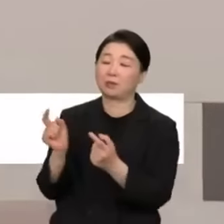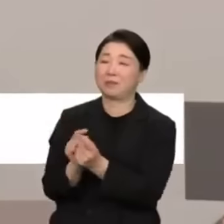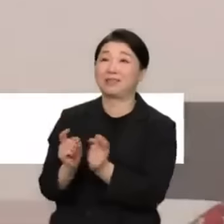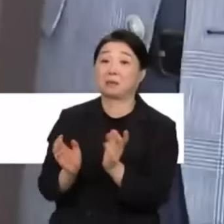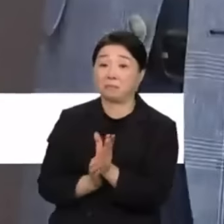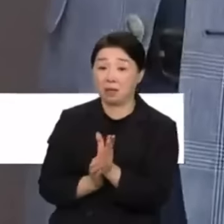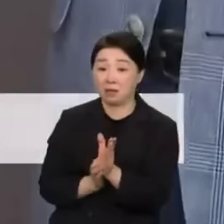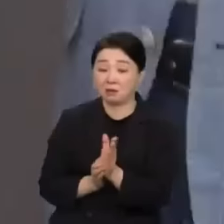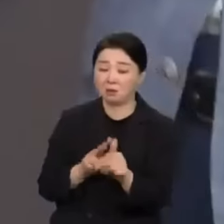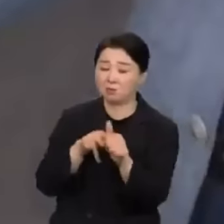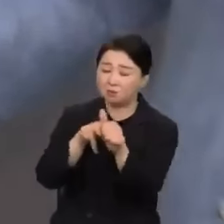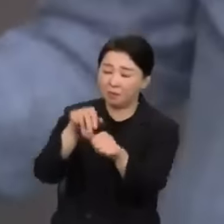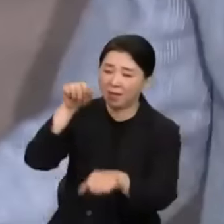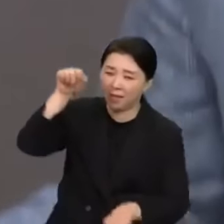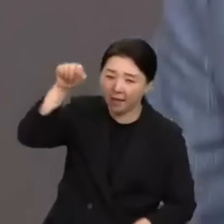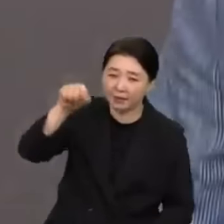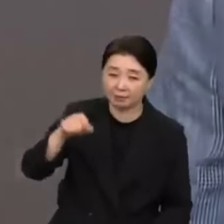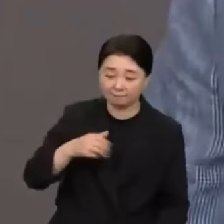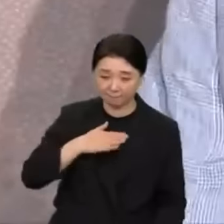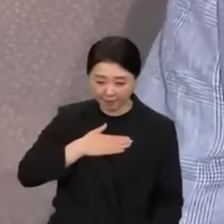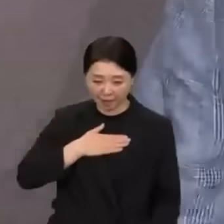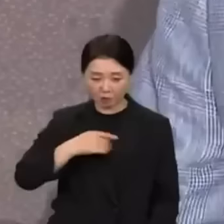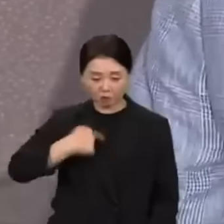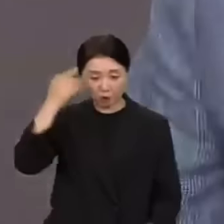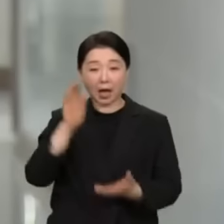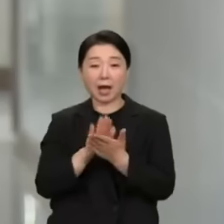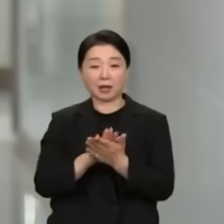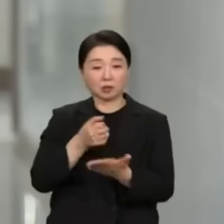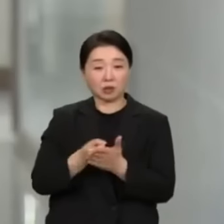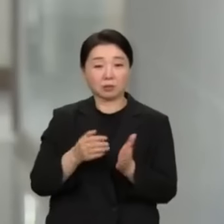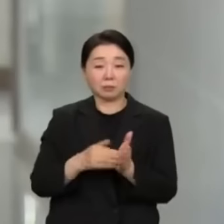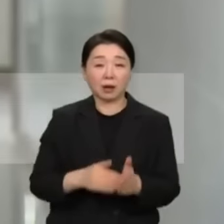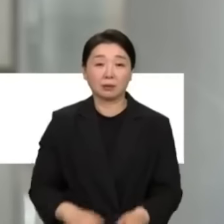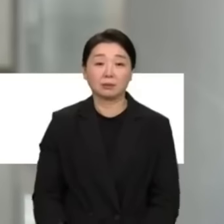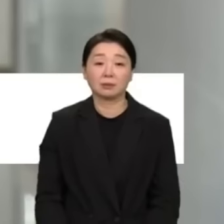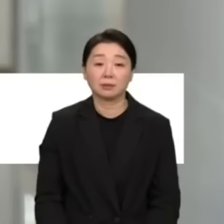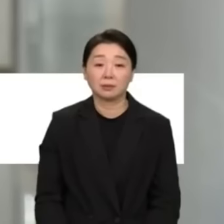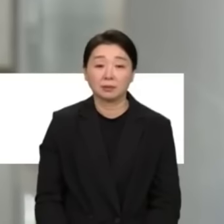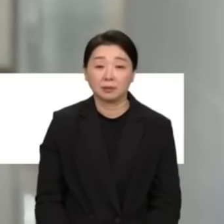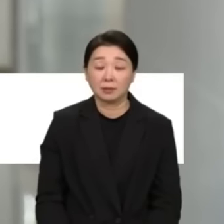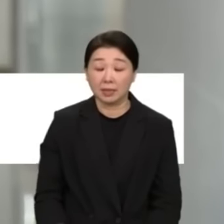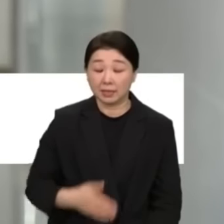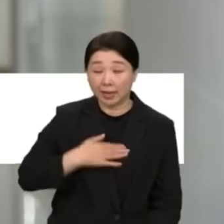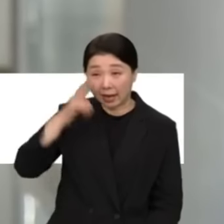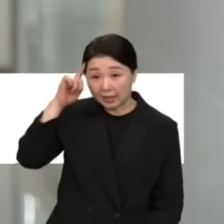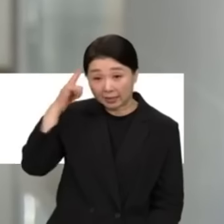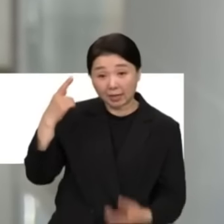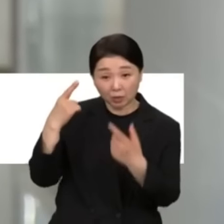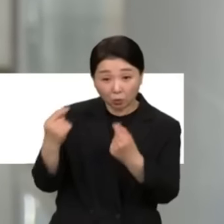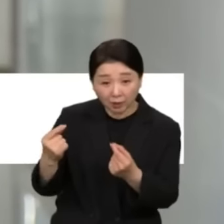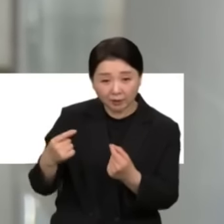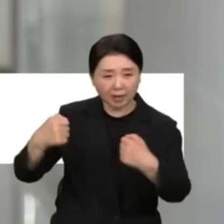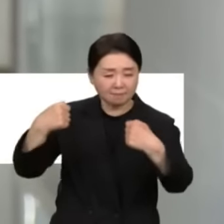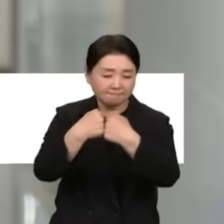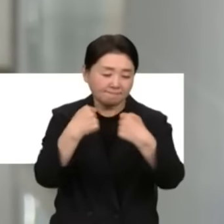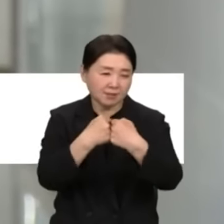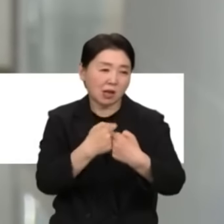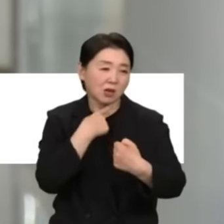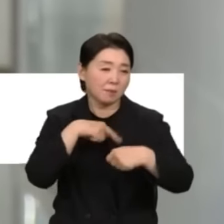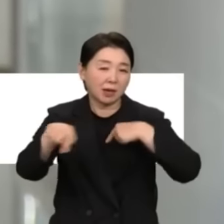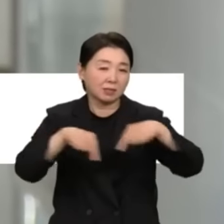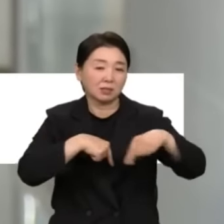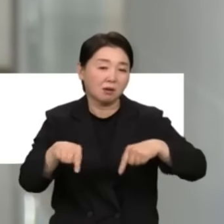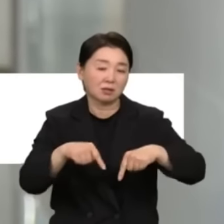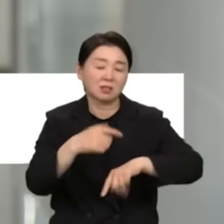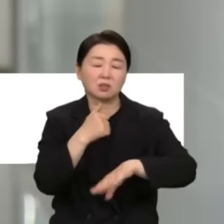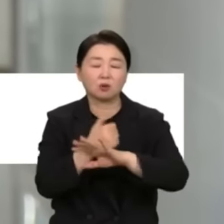만났다면서도 출마 결심은 주체적으로 했다고 했습니다. 동지의식을 가진 분들이 싸우기만 하는 정치로는